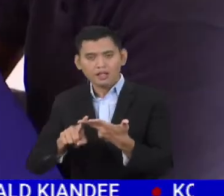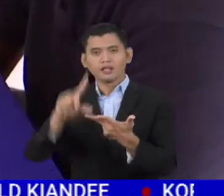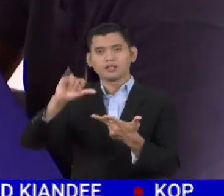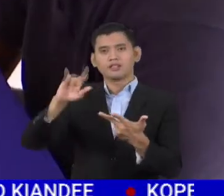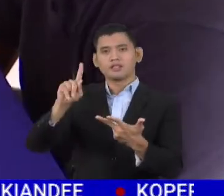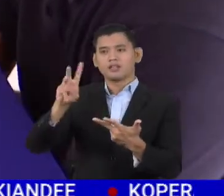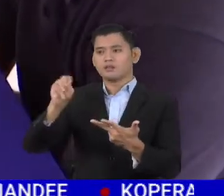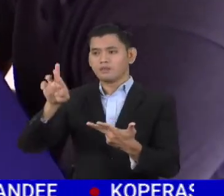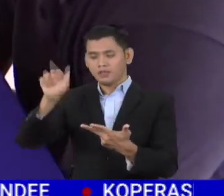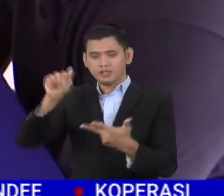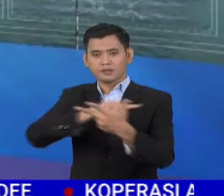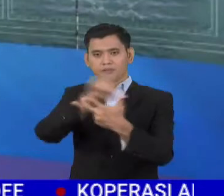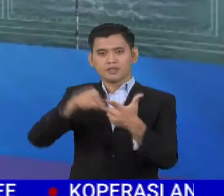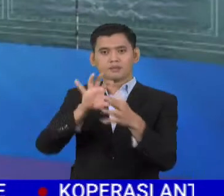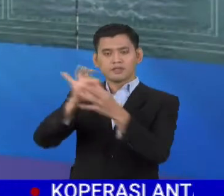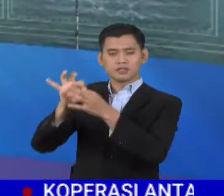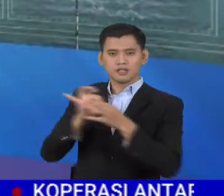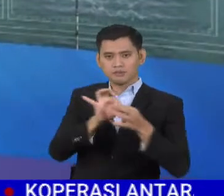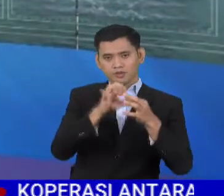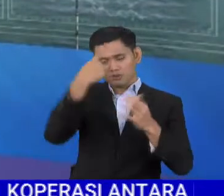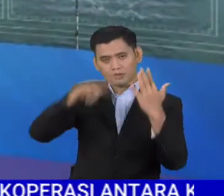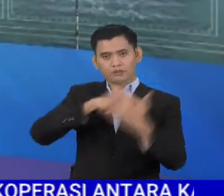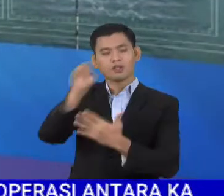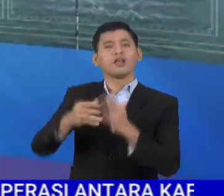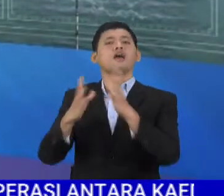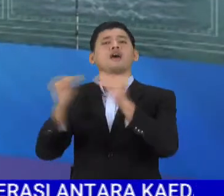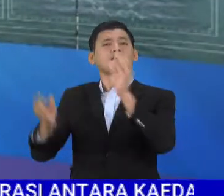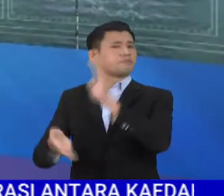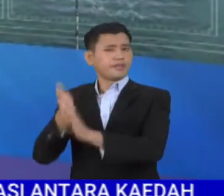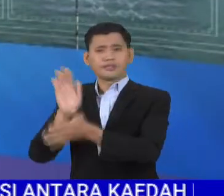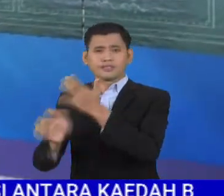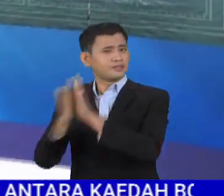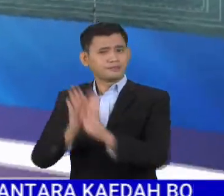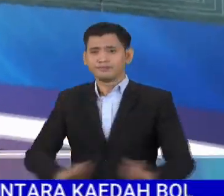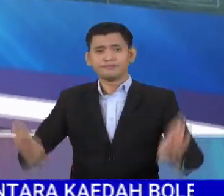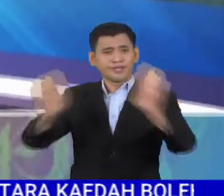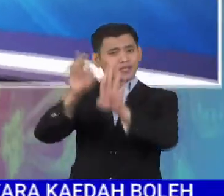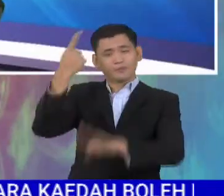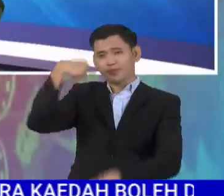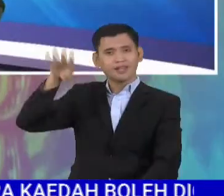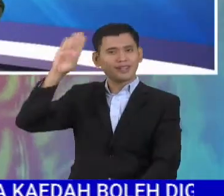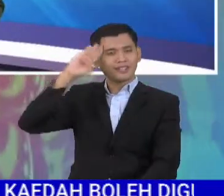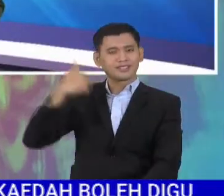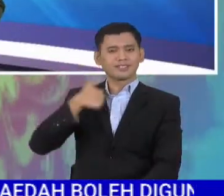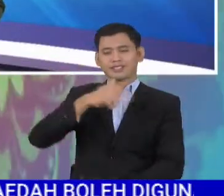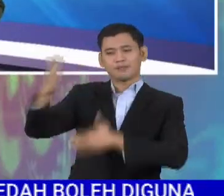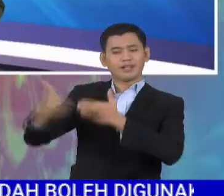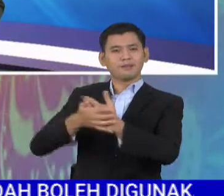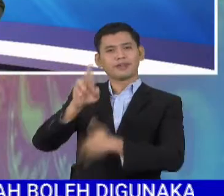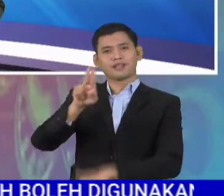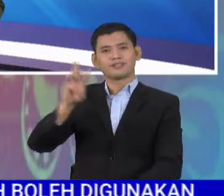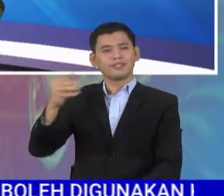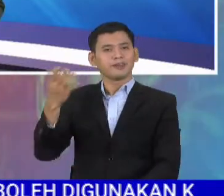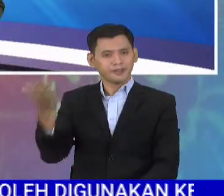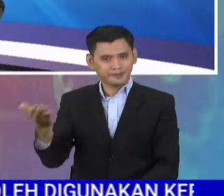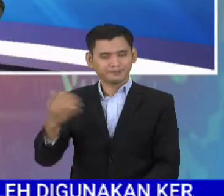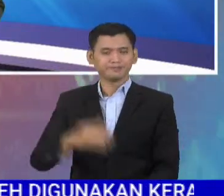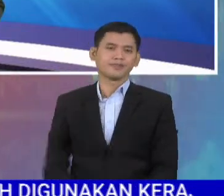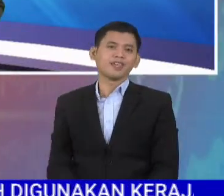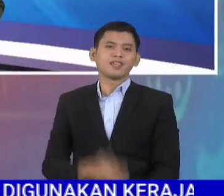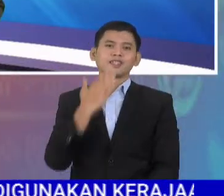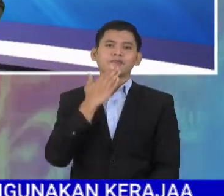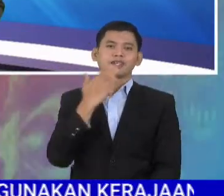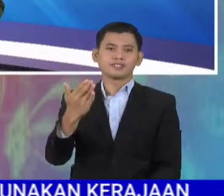giatmara Hai laporan itu mengakhiri lintah langsung dari flash kembali ke angkasa Puri Hai